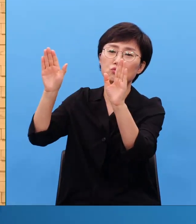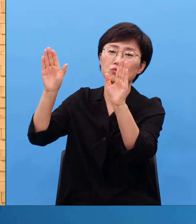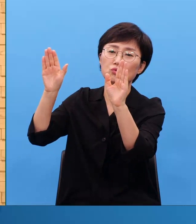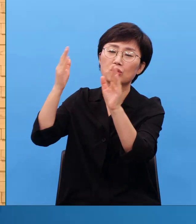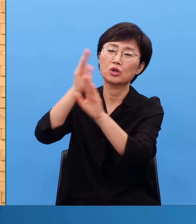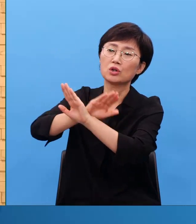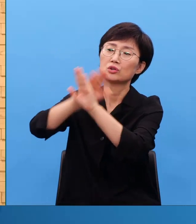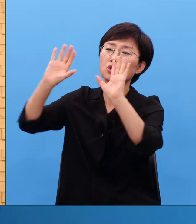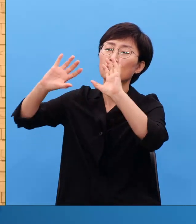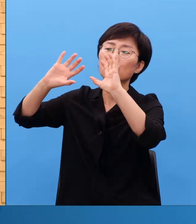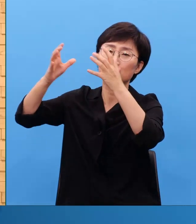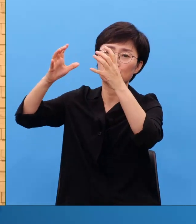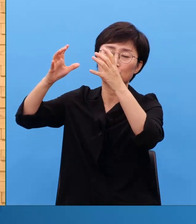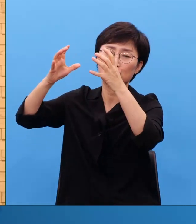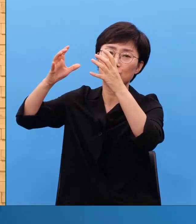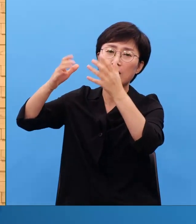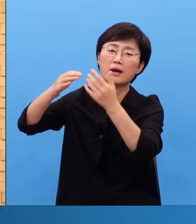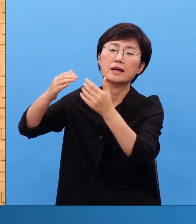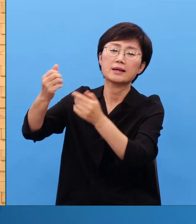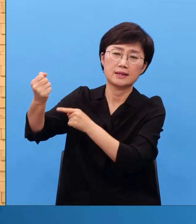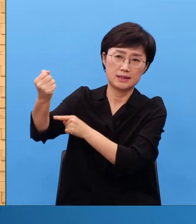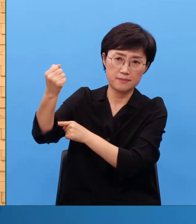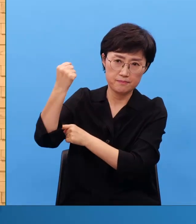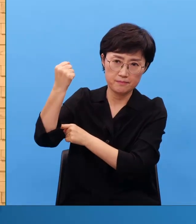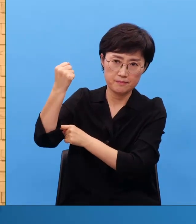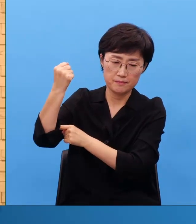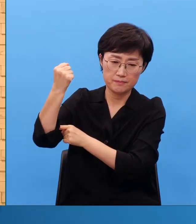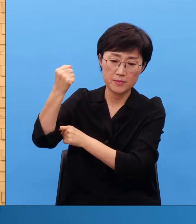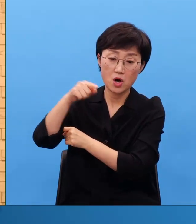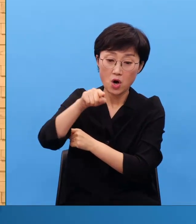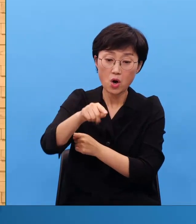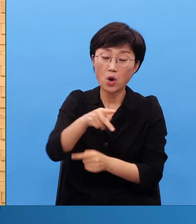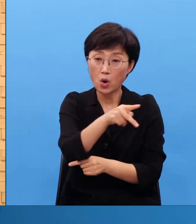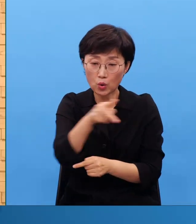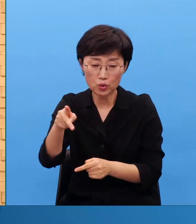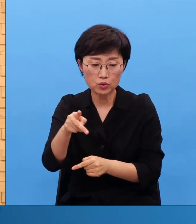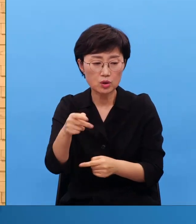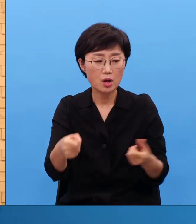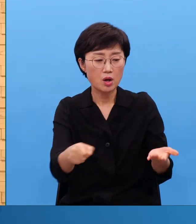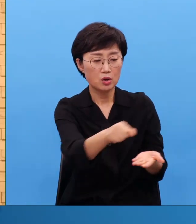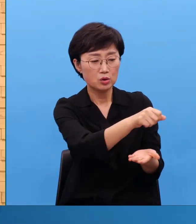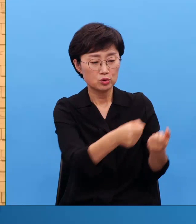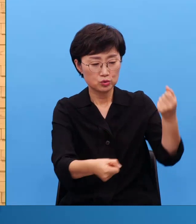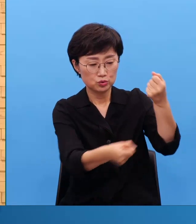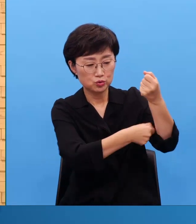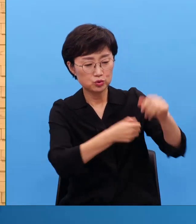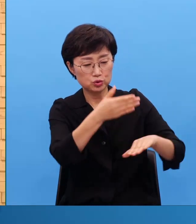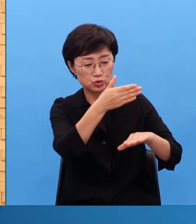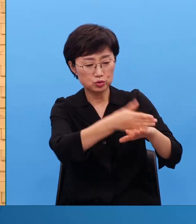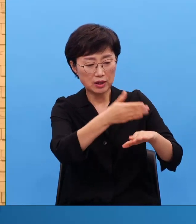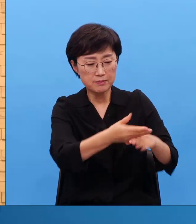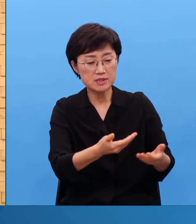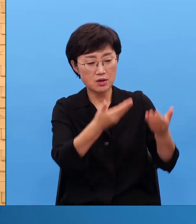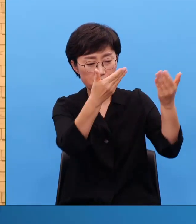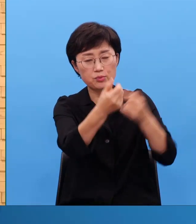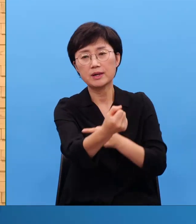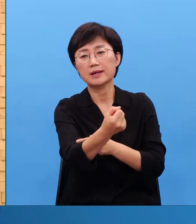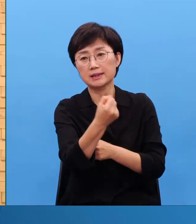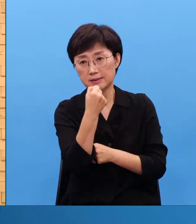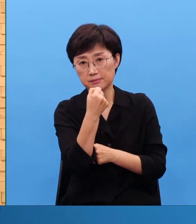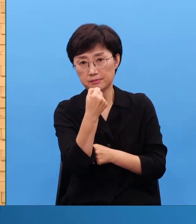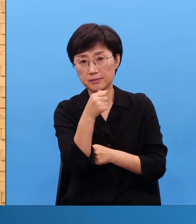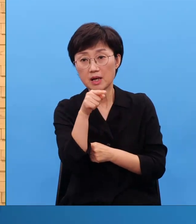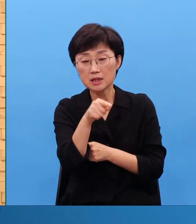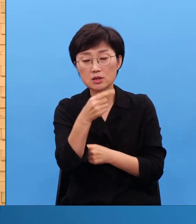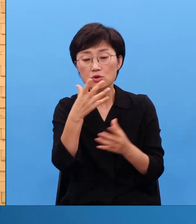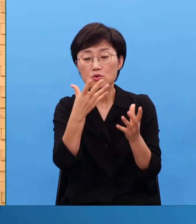is the background of the throne of heaven and its power, and this is the real meaning of 오늘 여러분 Thanksgiving. 완성된 이 축복을 딱 찾아내야 돼요. And so you have to find this